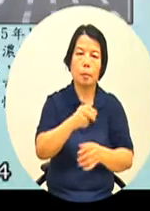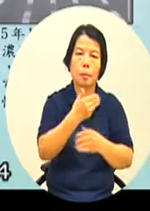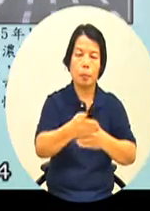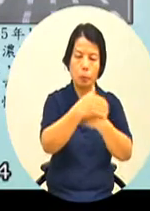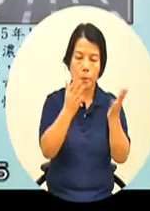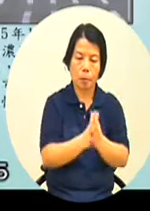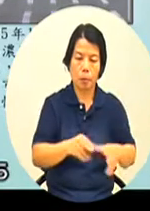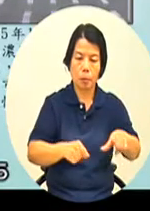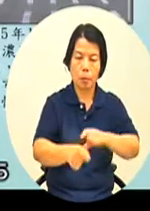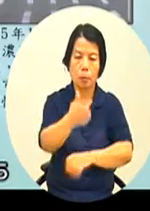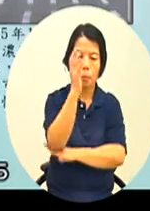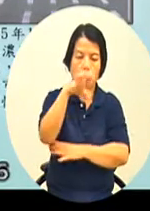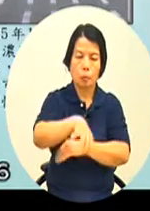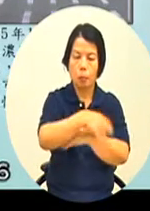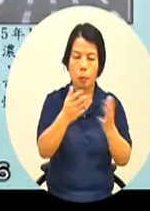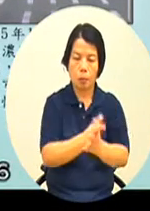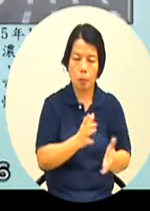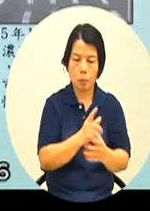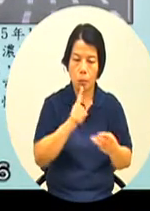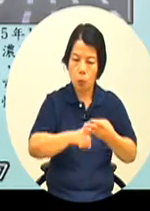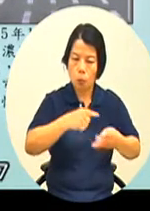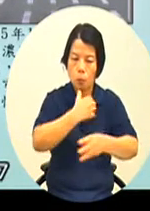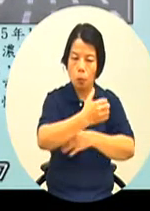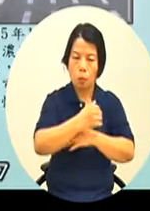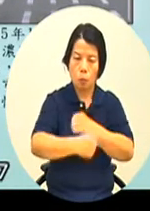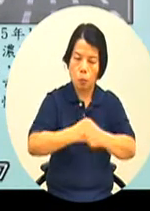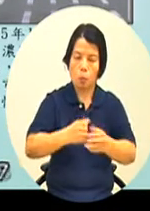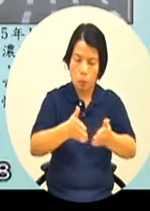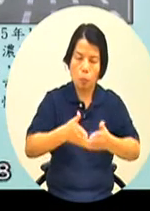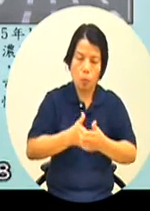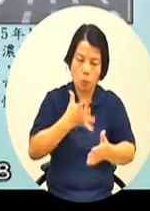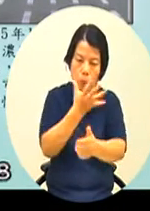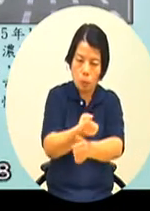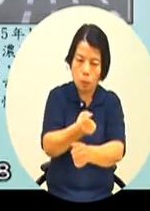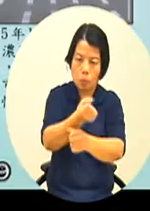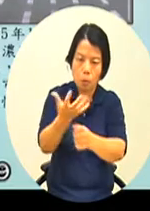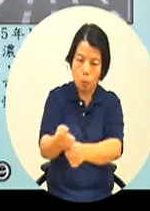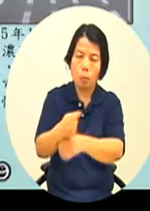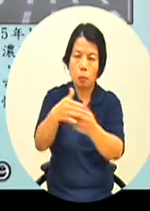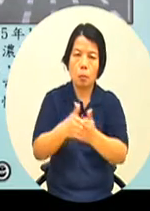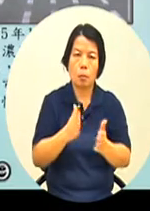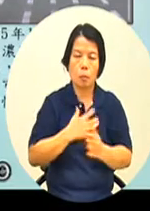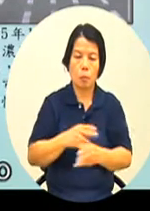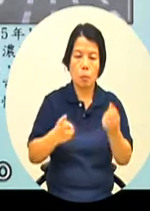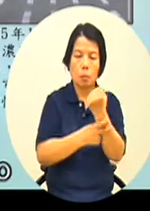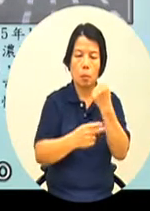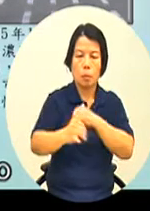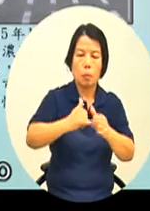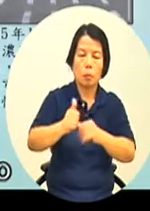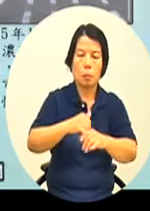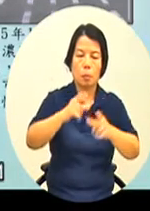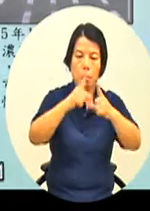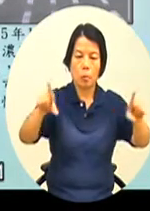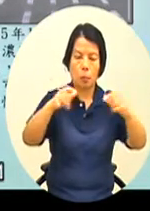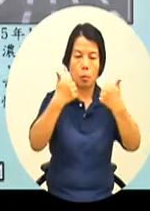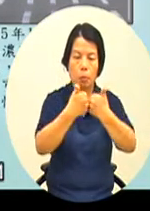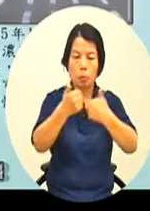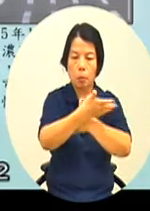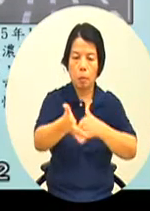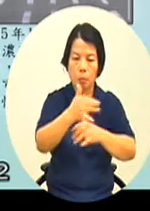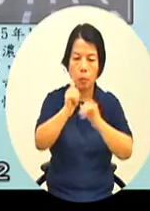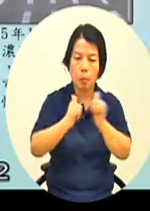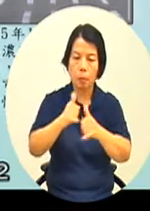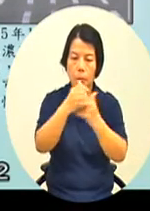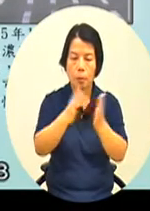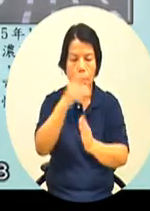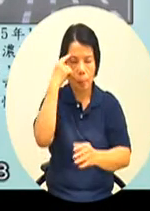案列管，然后我们来进行考察。那另外，我们也召开我们的里民大会，还有里业务汇报，主动了解民意，及时解